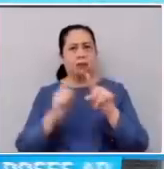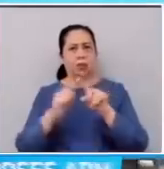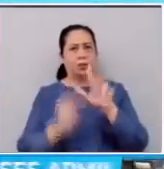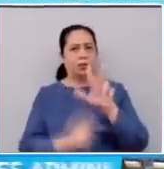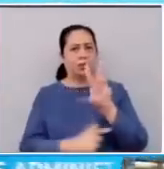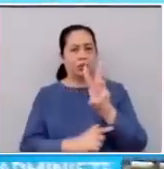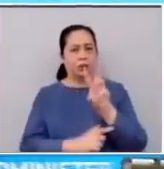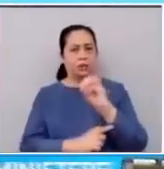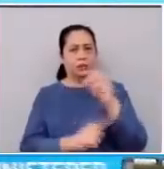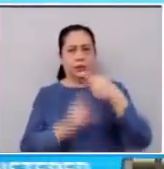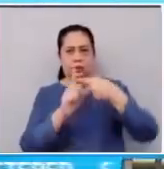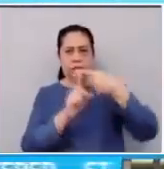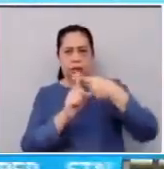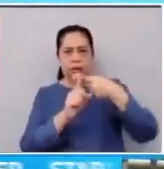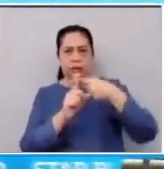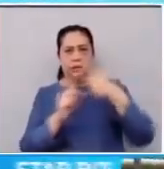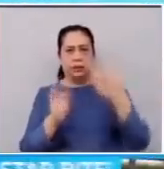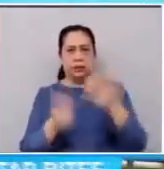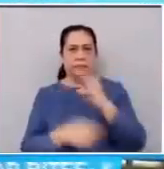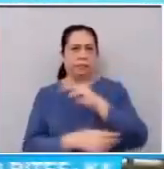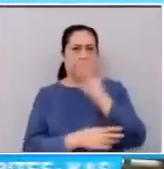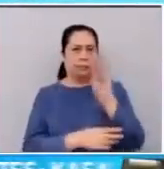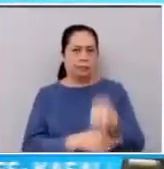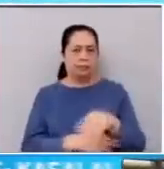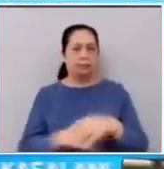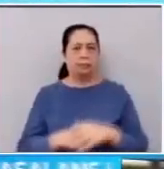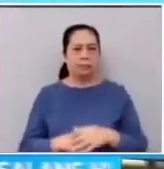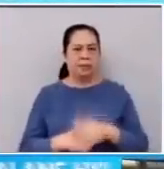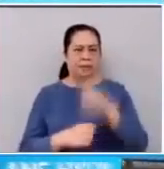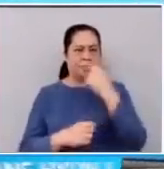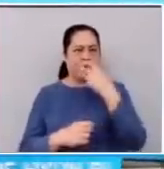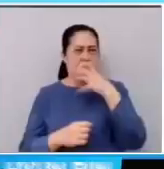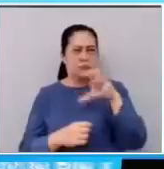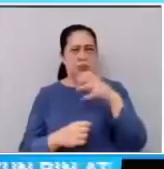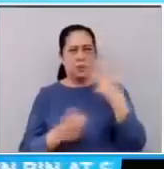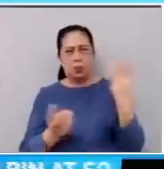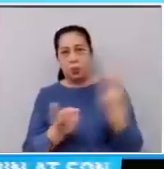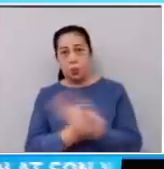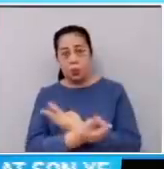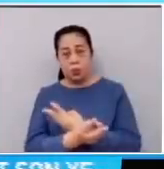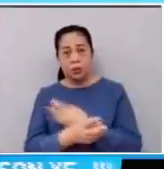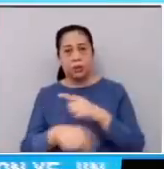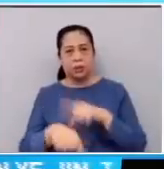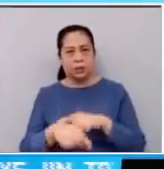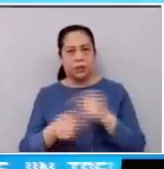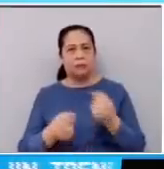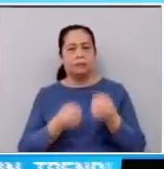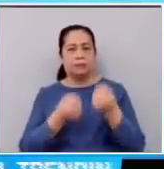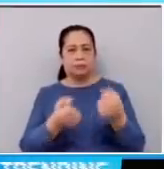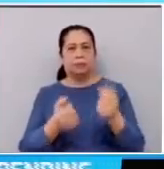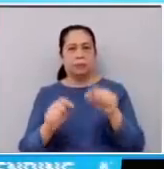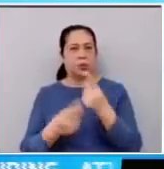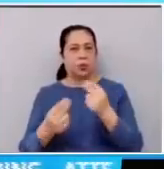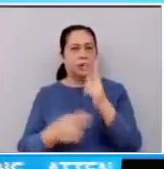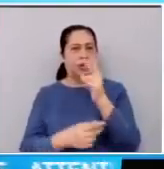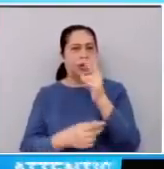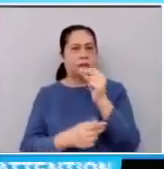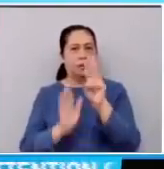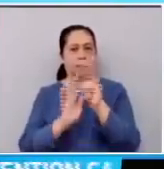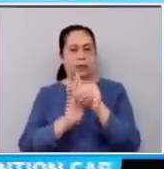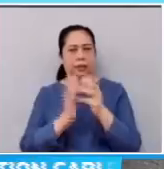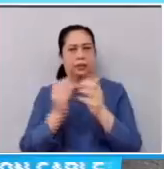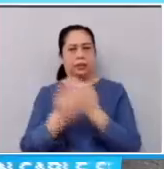ang temperatura sa Metro Manila. Dahil sa tumitinding init ng panahon, magpapatupad ng 30 minutong heat stroke break